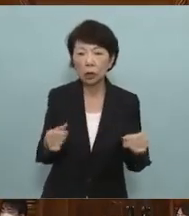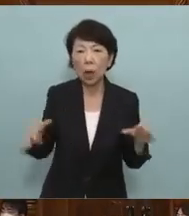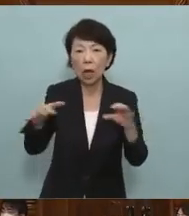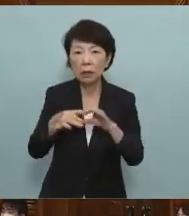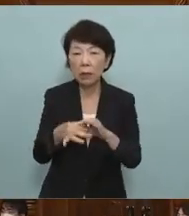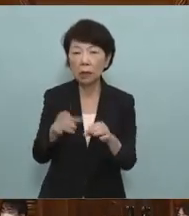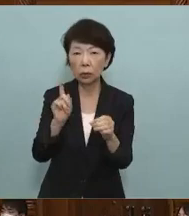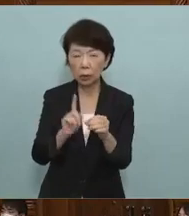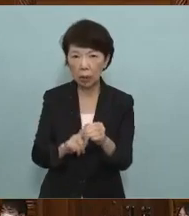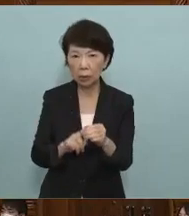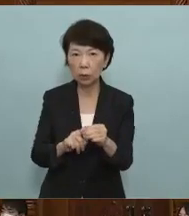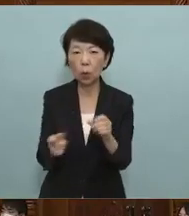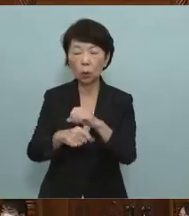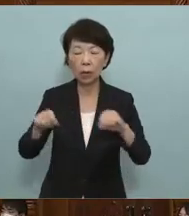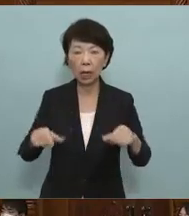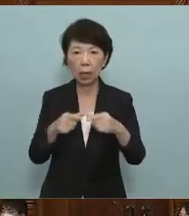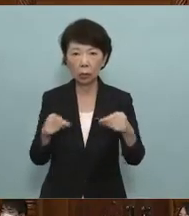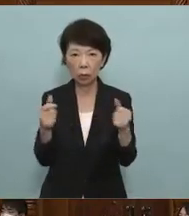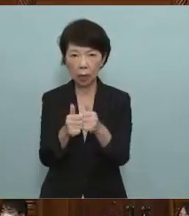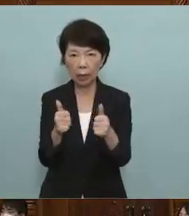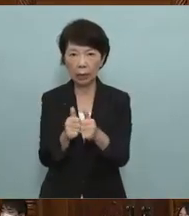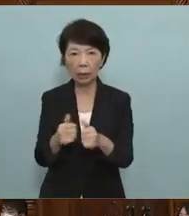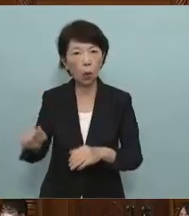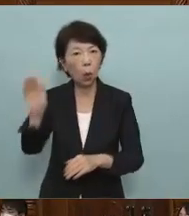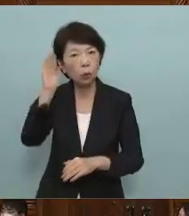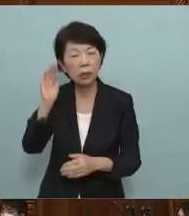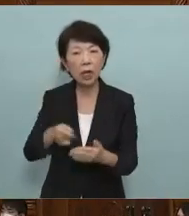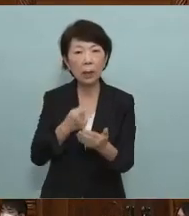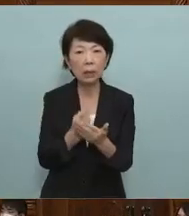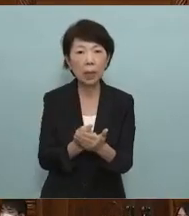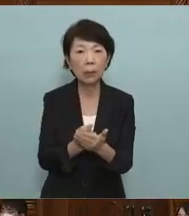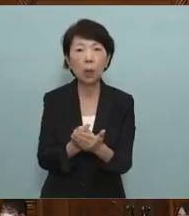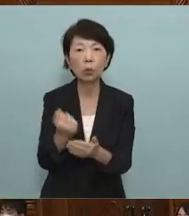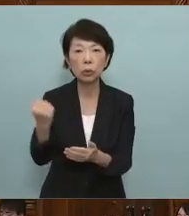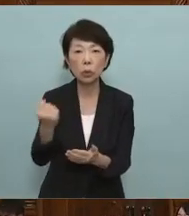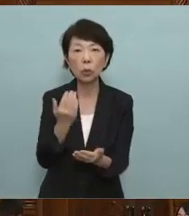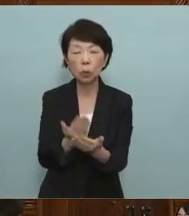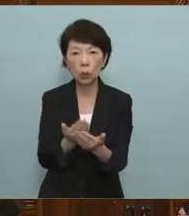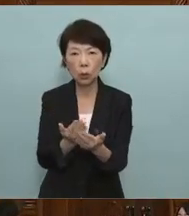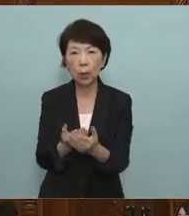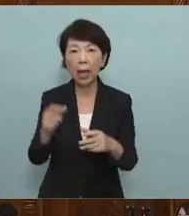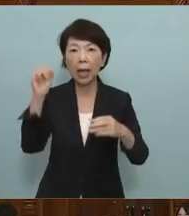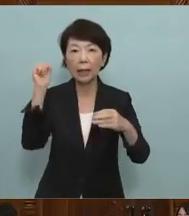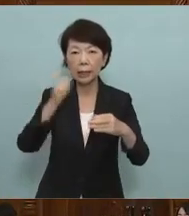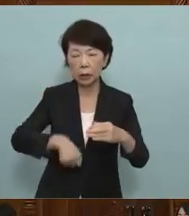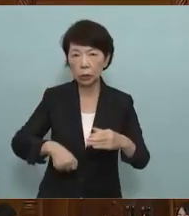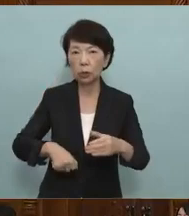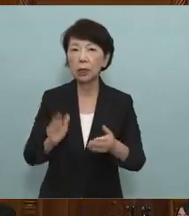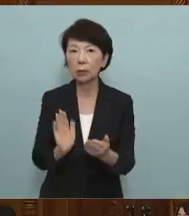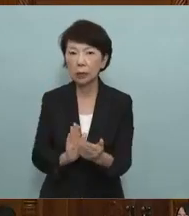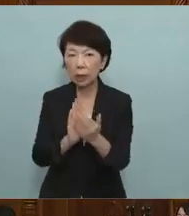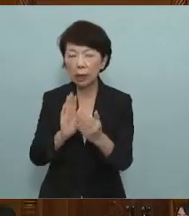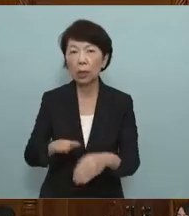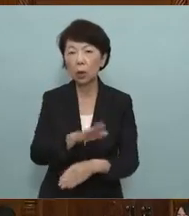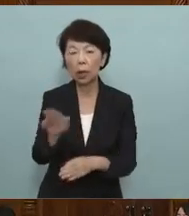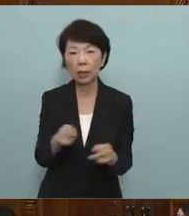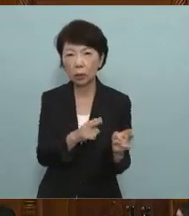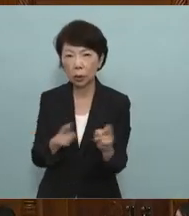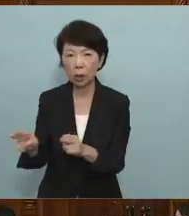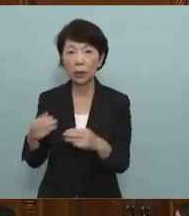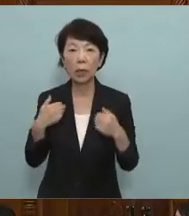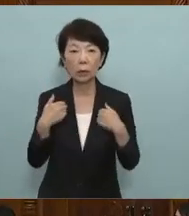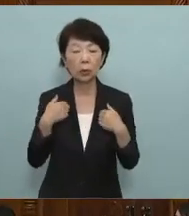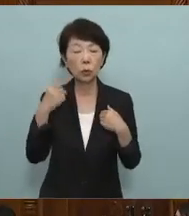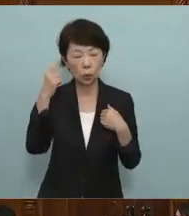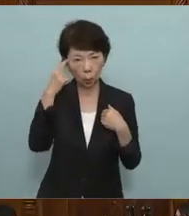にも、締約国会議へのオブザーバー参加を強く求め、批准に向けての環境整備を行っていくべきでは